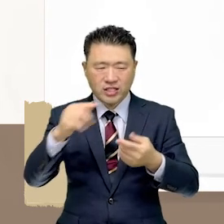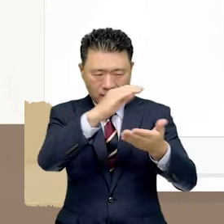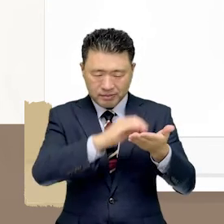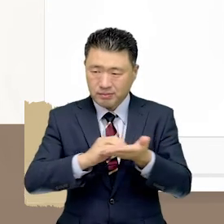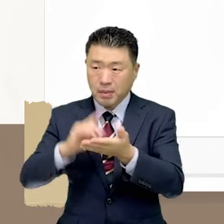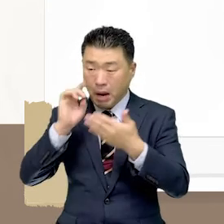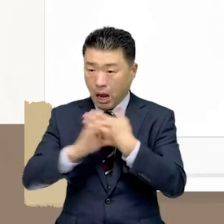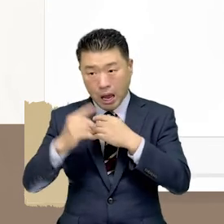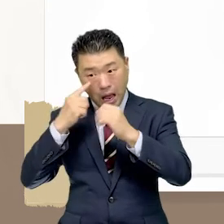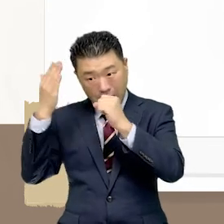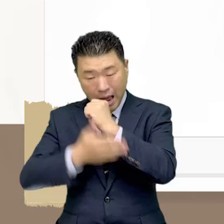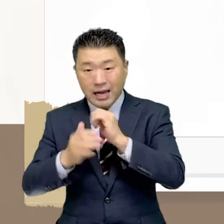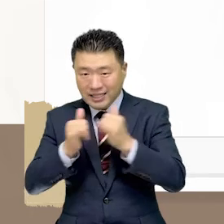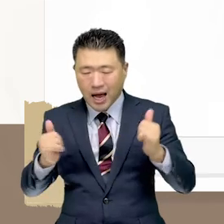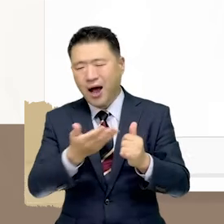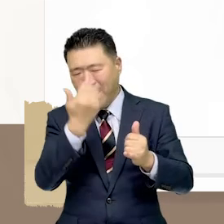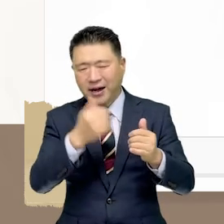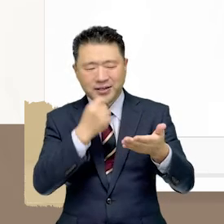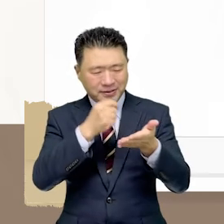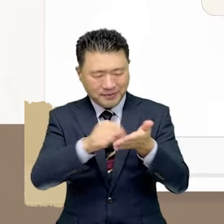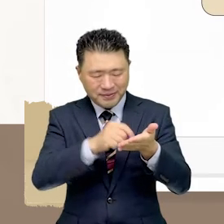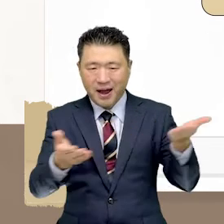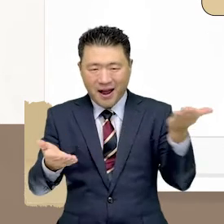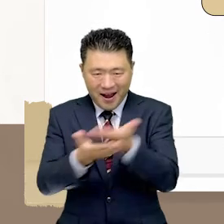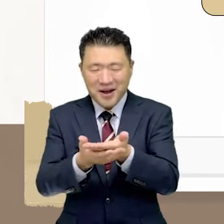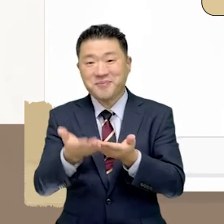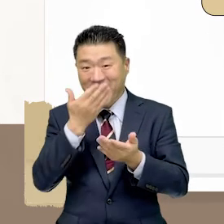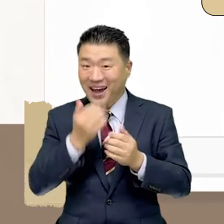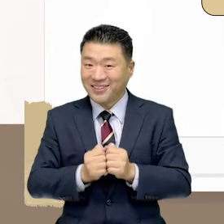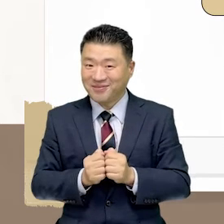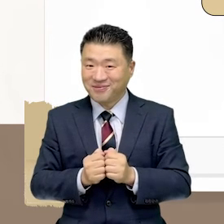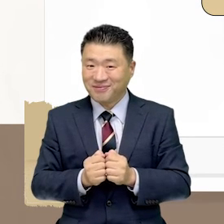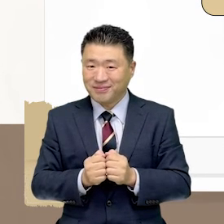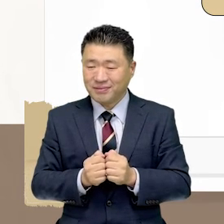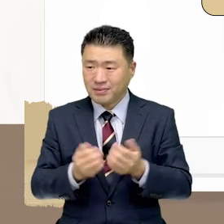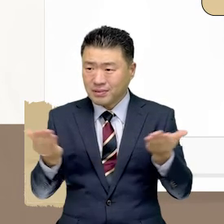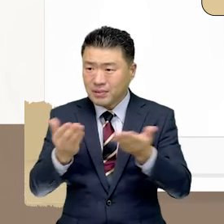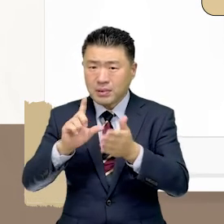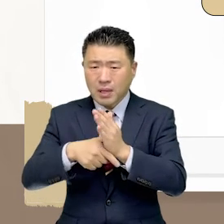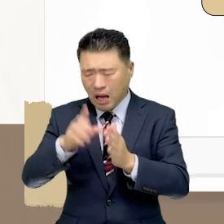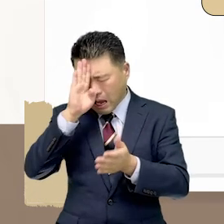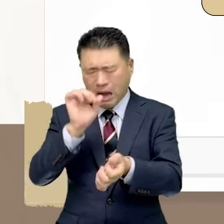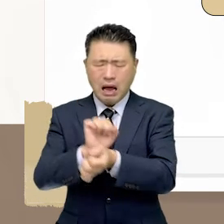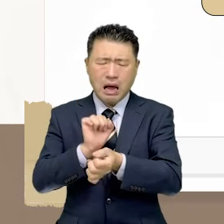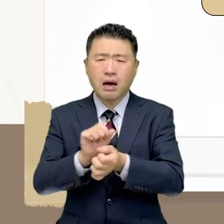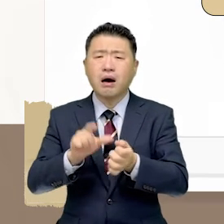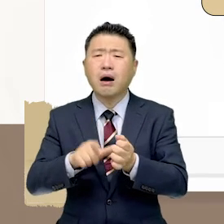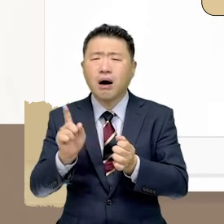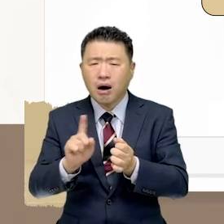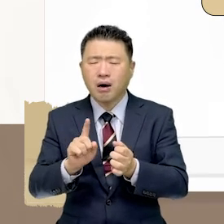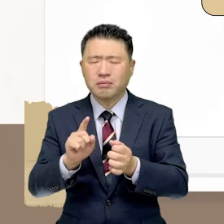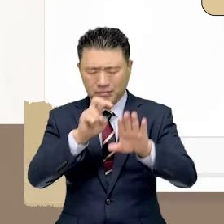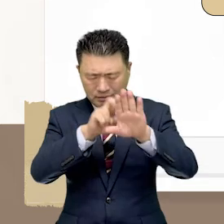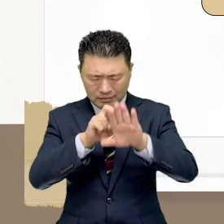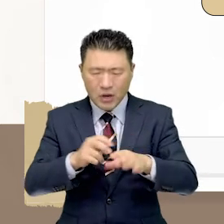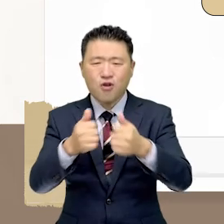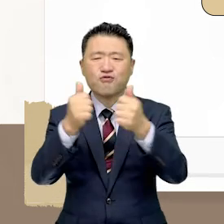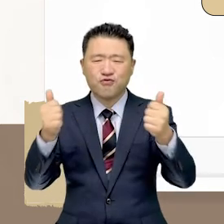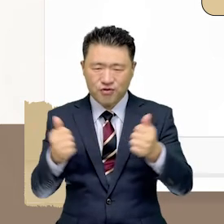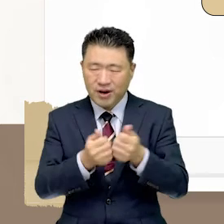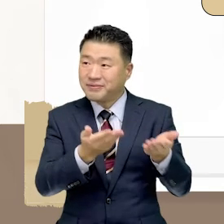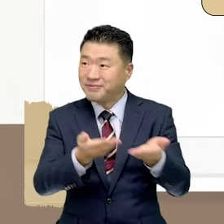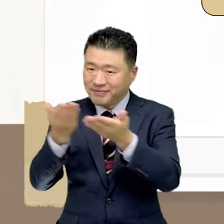있다면 진술서를 확보하면 도움이 됩니다. 업무상 질병의 경우 업무상 질병판정위원회의 심의를